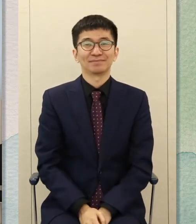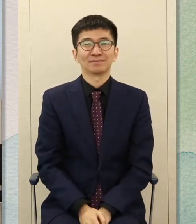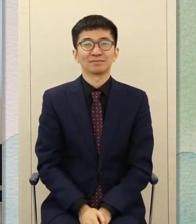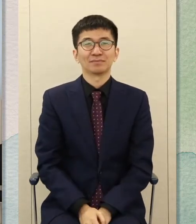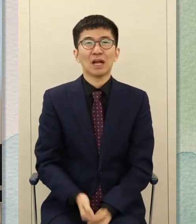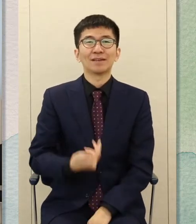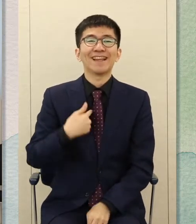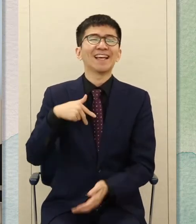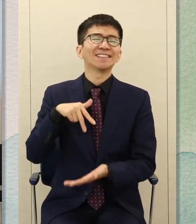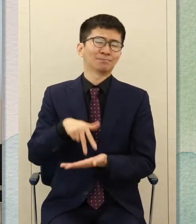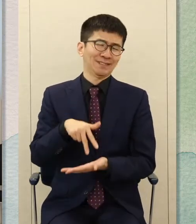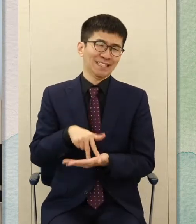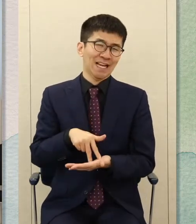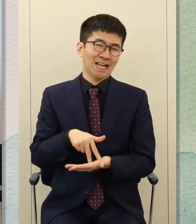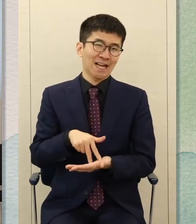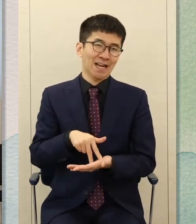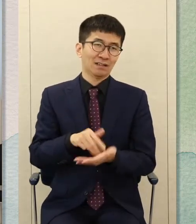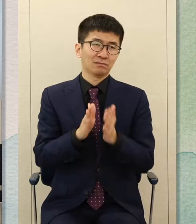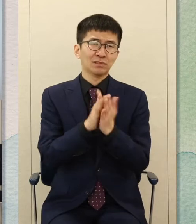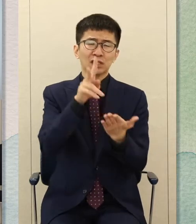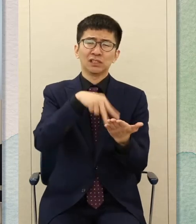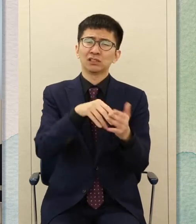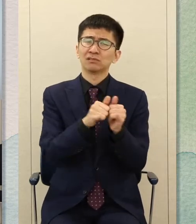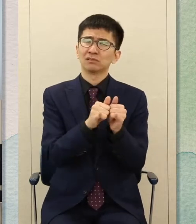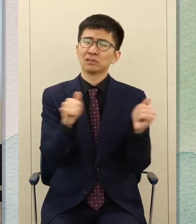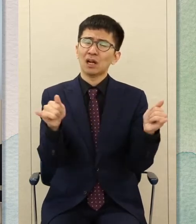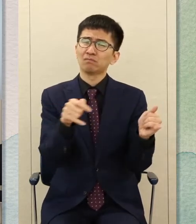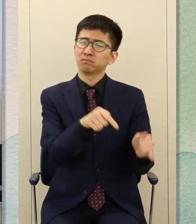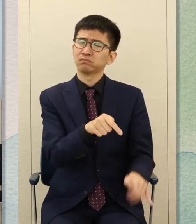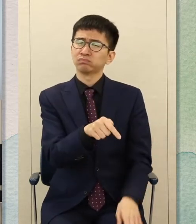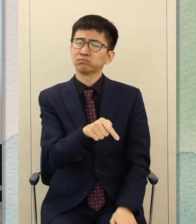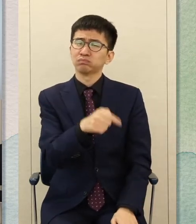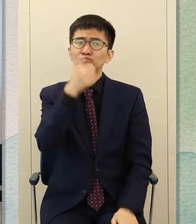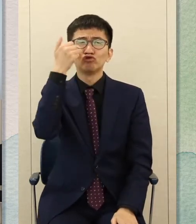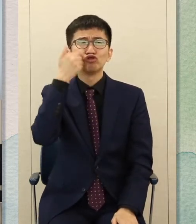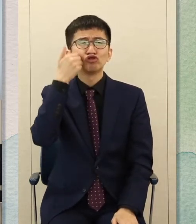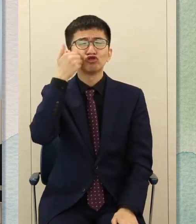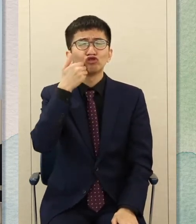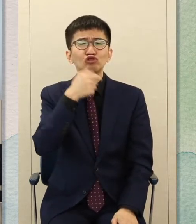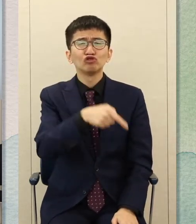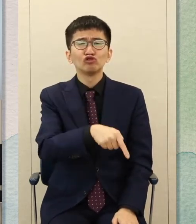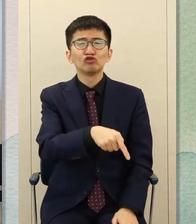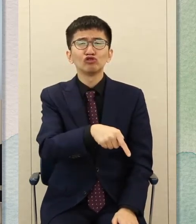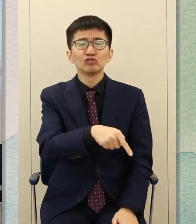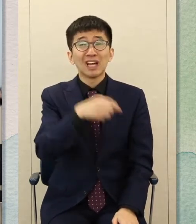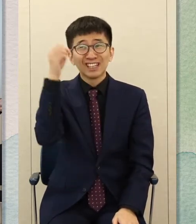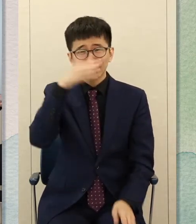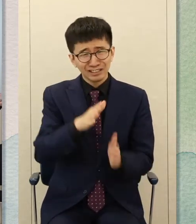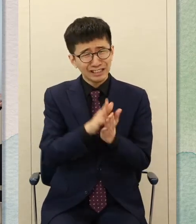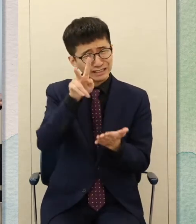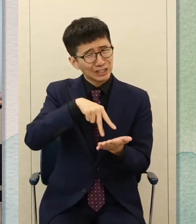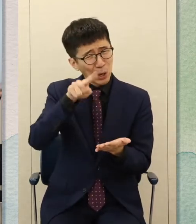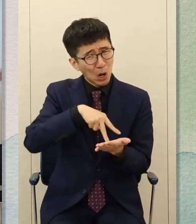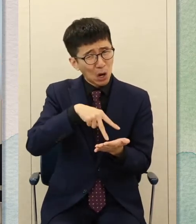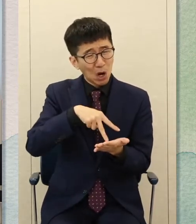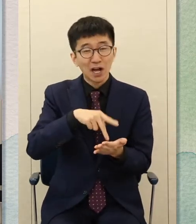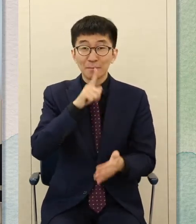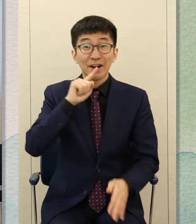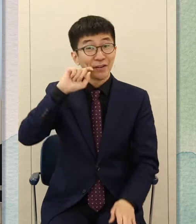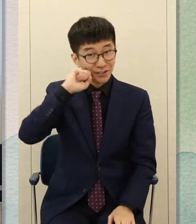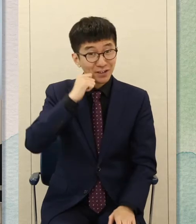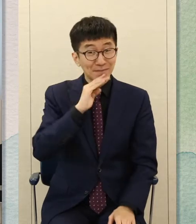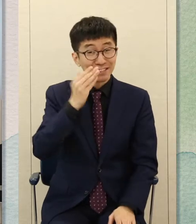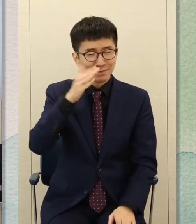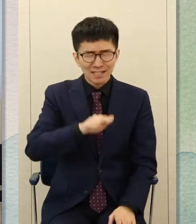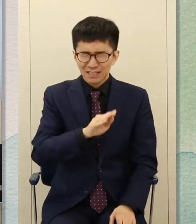제가 생각하기에는 이상적인 독자가 누굴까? 예, 도대체 그냥 독자는 너무 광범위하니까 저희가